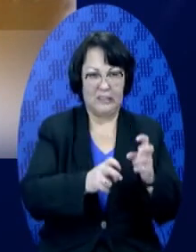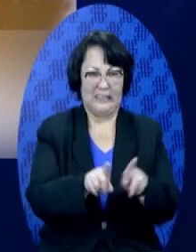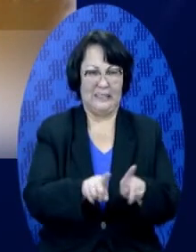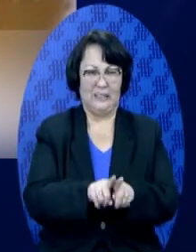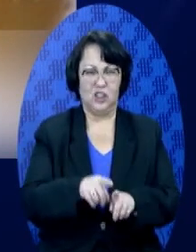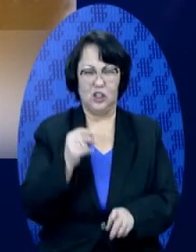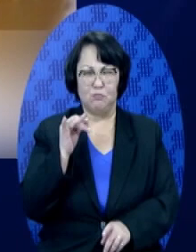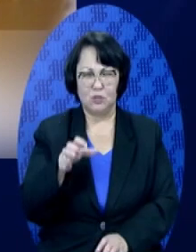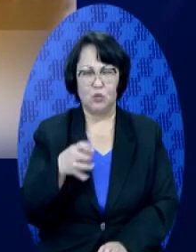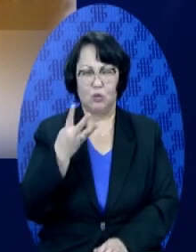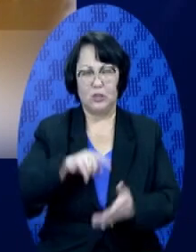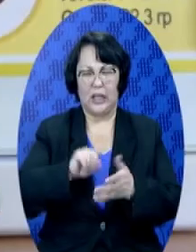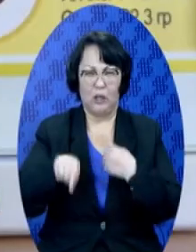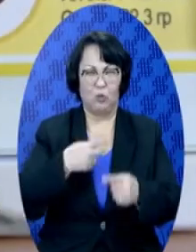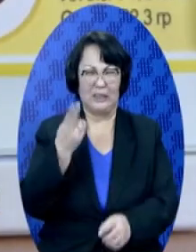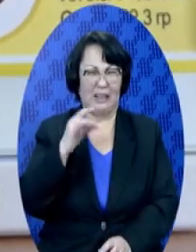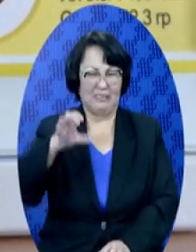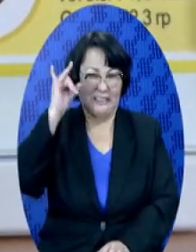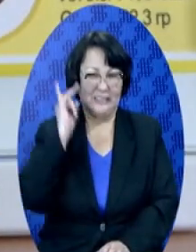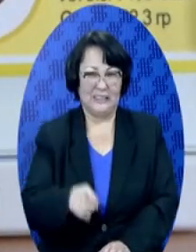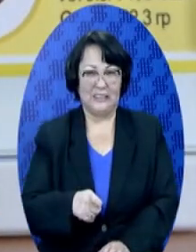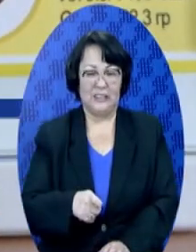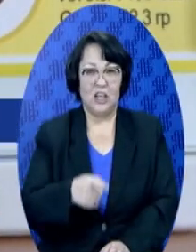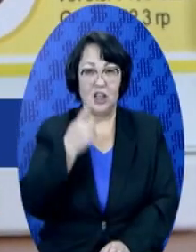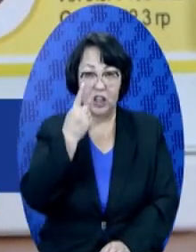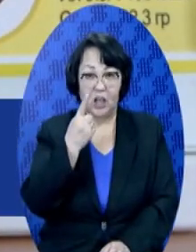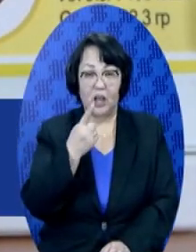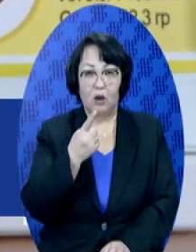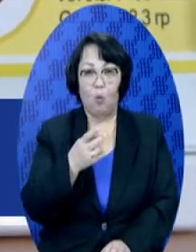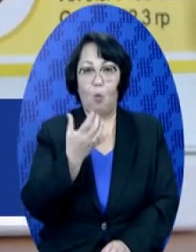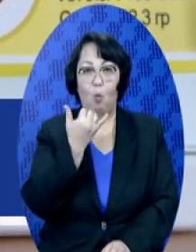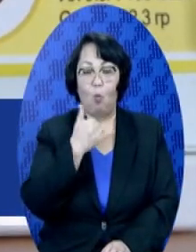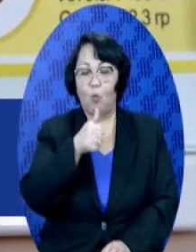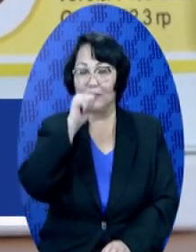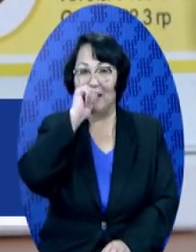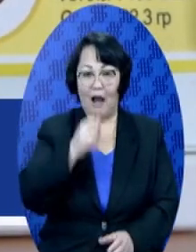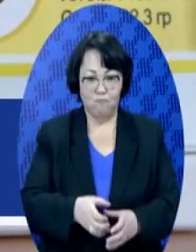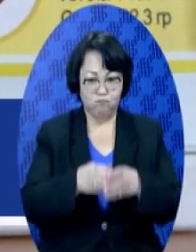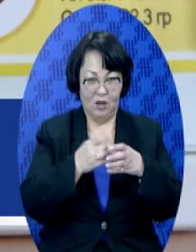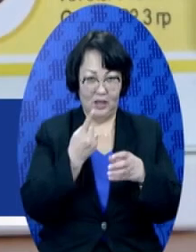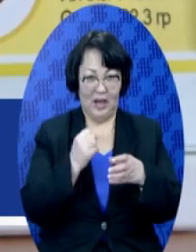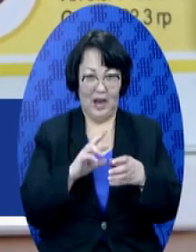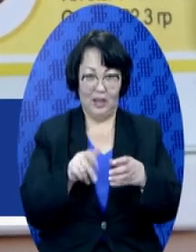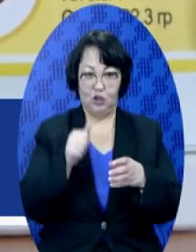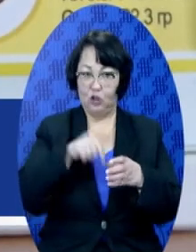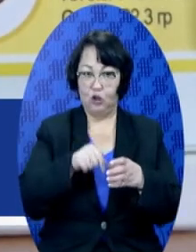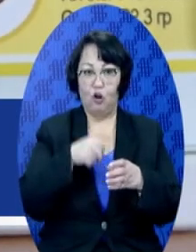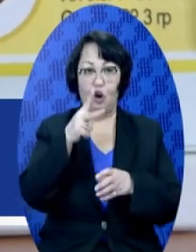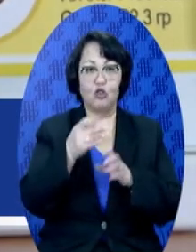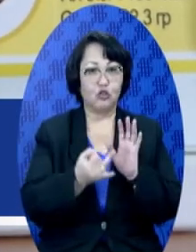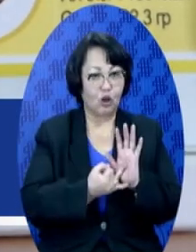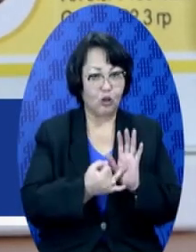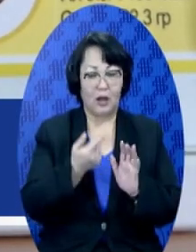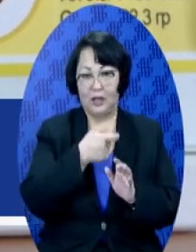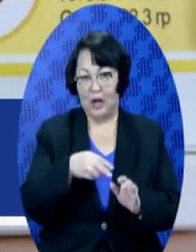өндөр агууламжтай байдаг. Хүүхдэд нэг аяг өдөрт нэг аяг ундаа өглөө 250 грамм, энд 27 грамм сахар, за хоёр